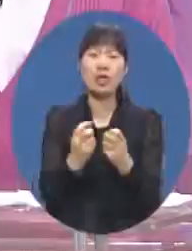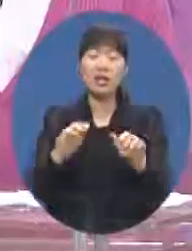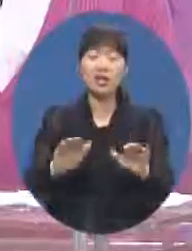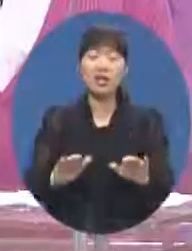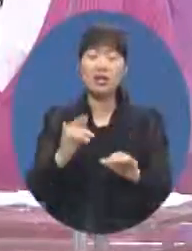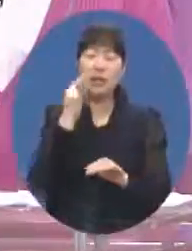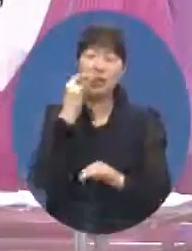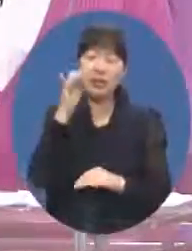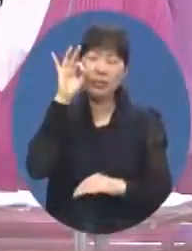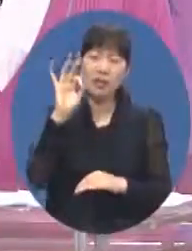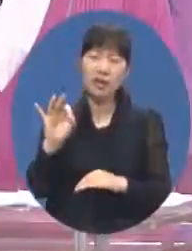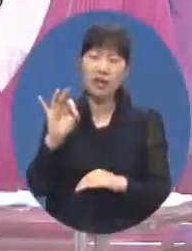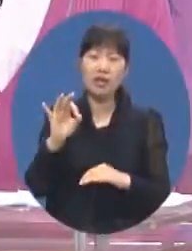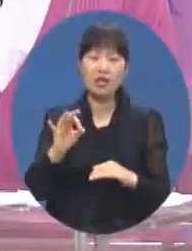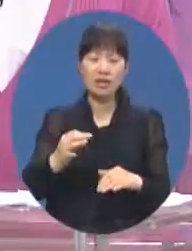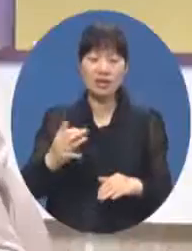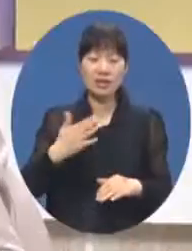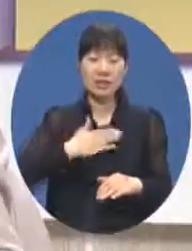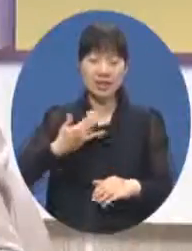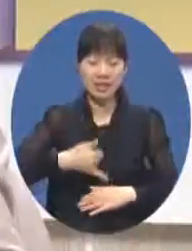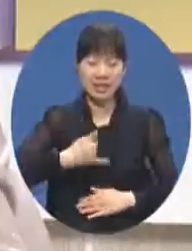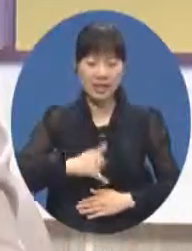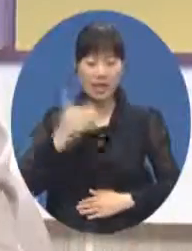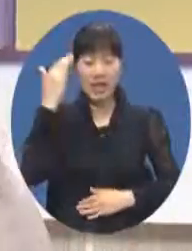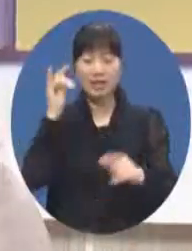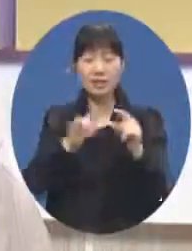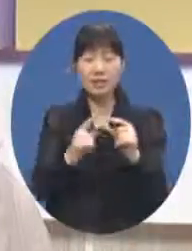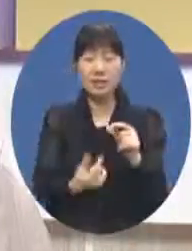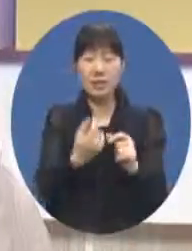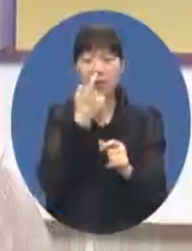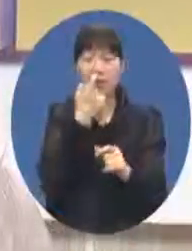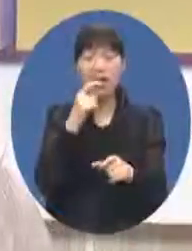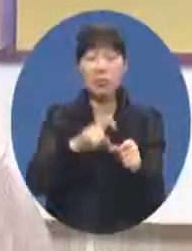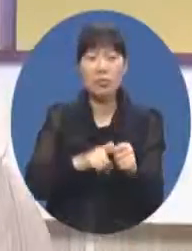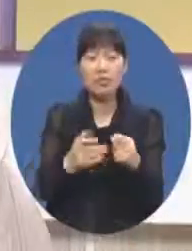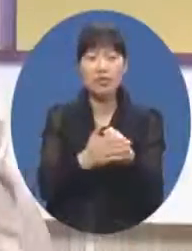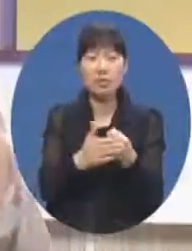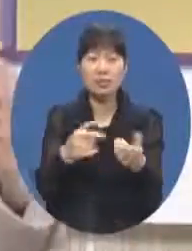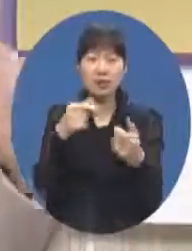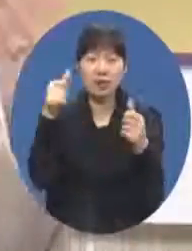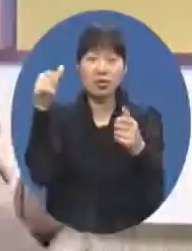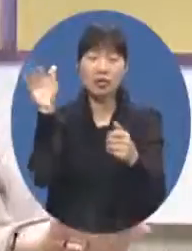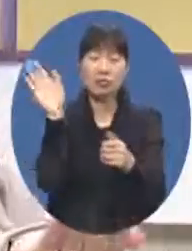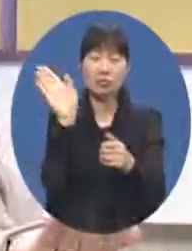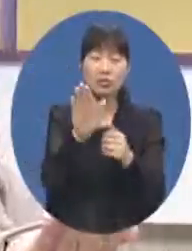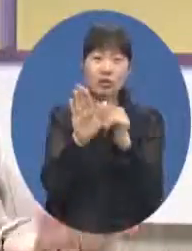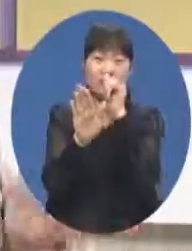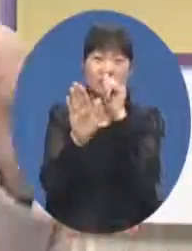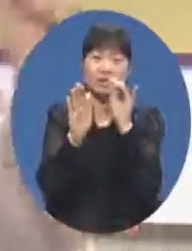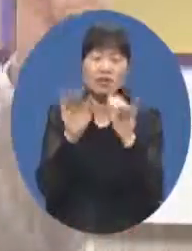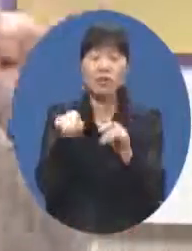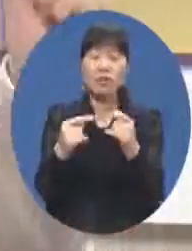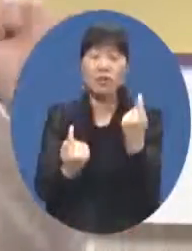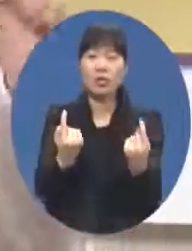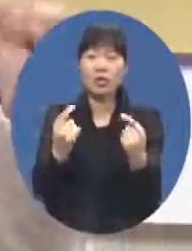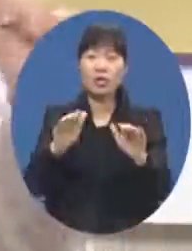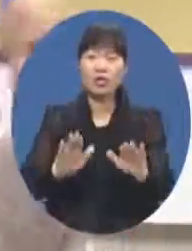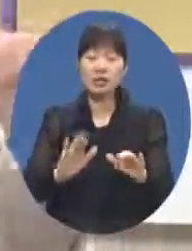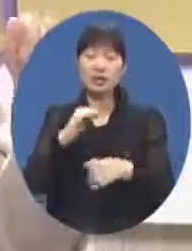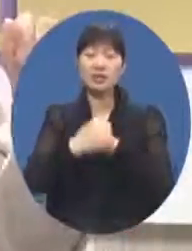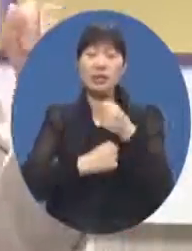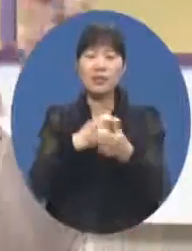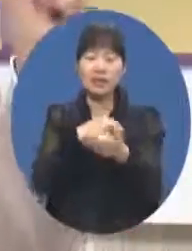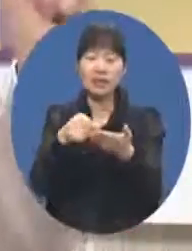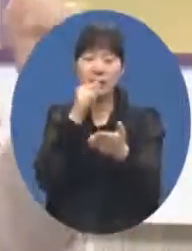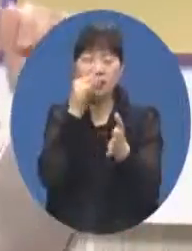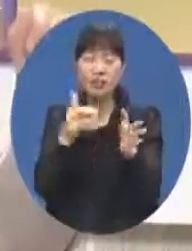선생님들은 그걸 보고 아이가 좀 한글을 빨리 익혔으면 하는 생각에서 붙여놓으시는데요. 네. 오히려 그런 것보다는 아이가 마음대로